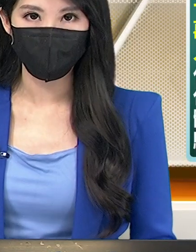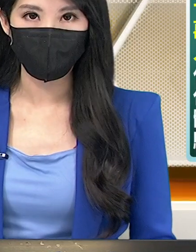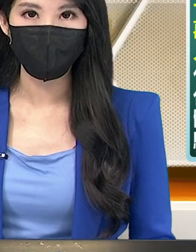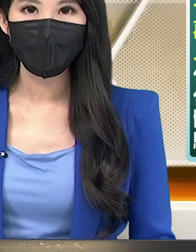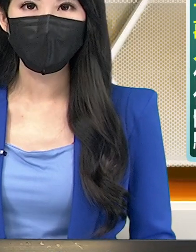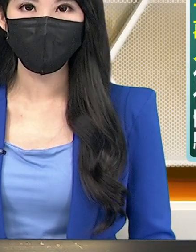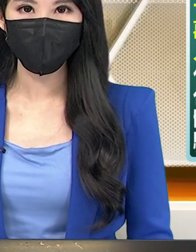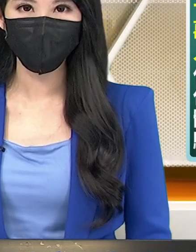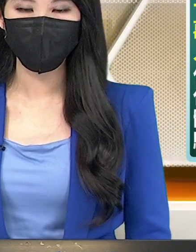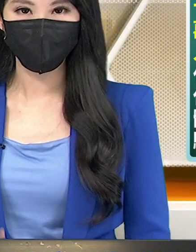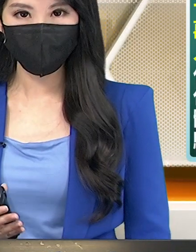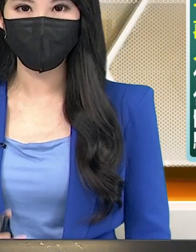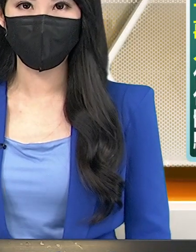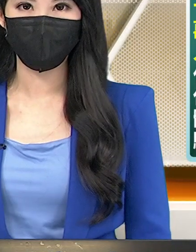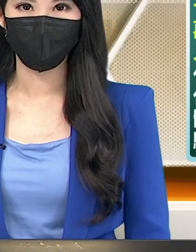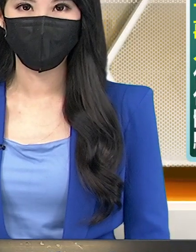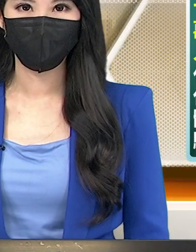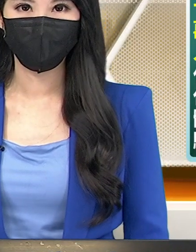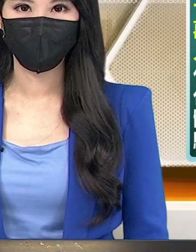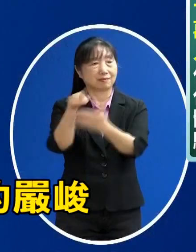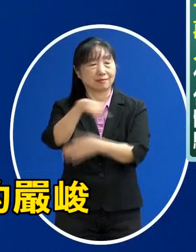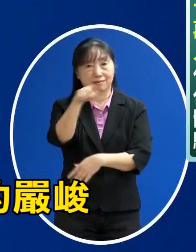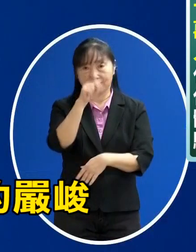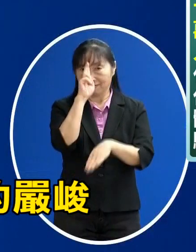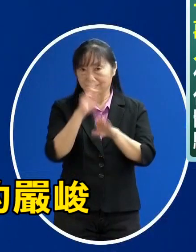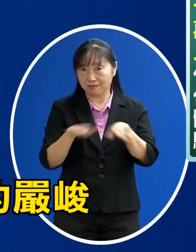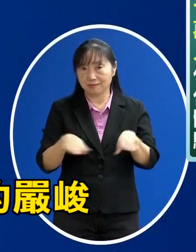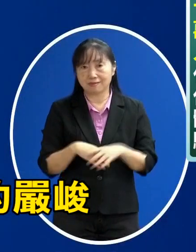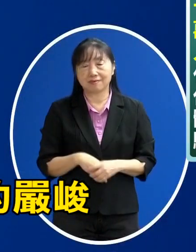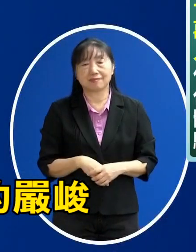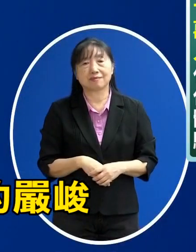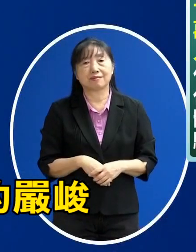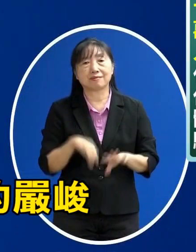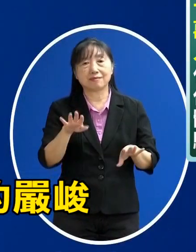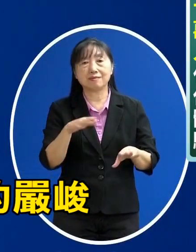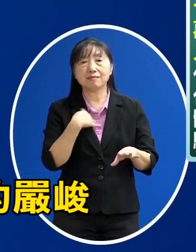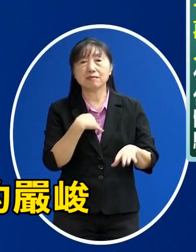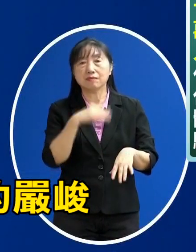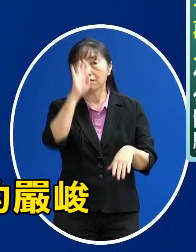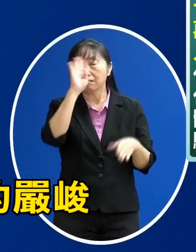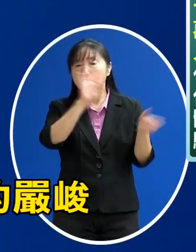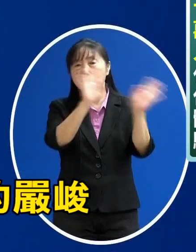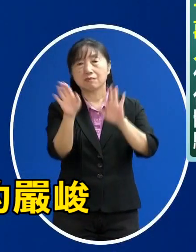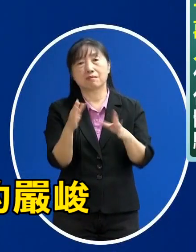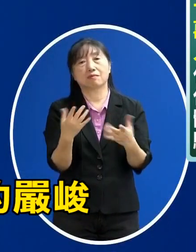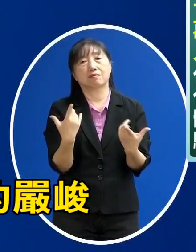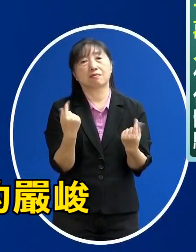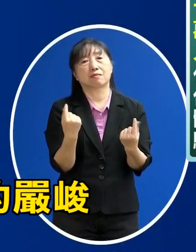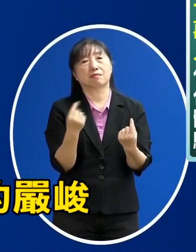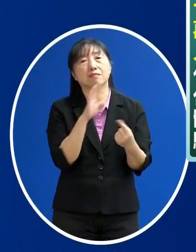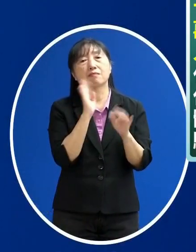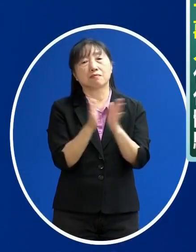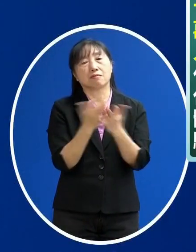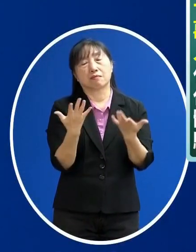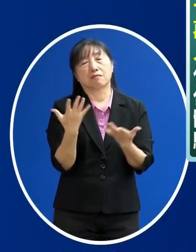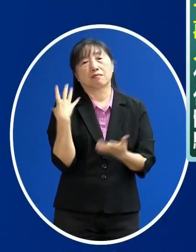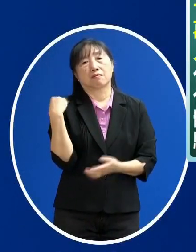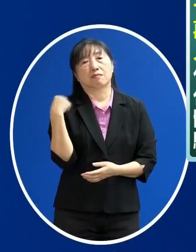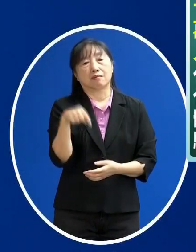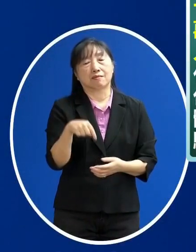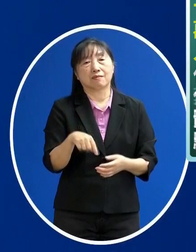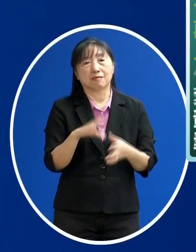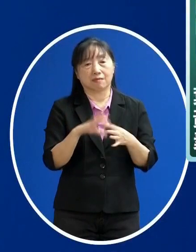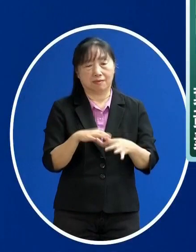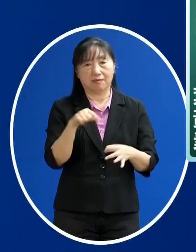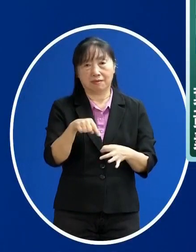逗留。详细说明带您来看。 我们看到这个疫情还是相当的严峻啊。那事实上我们是